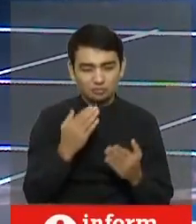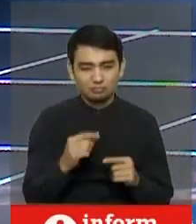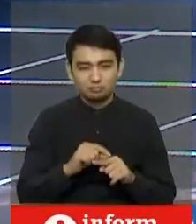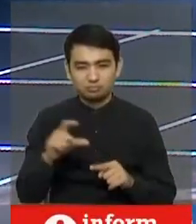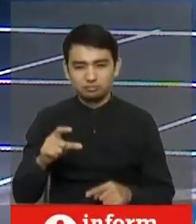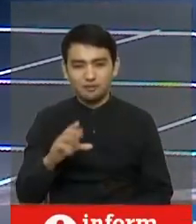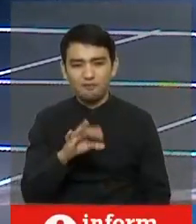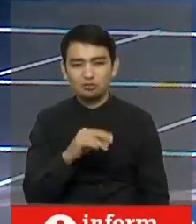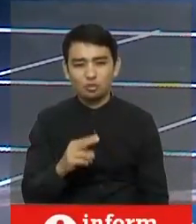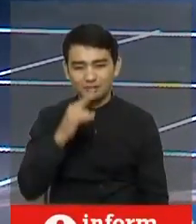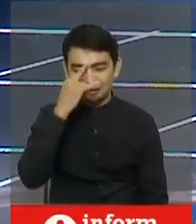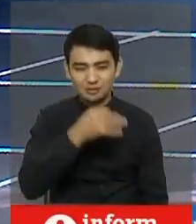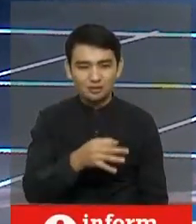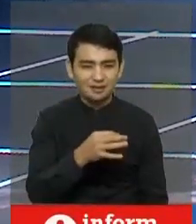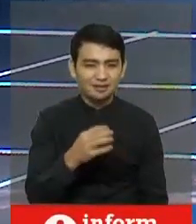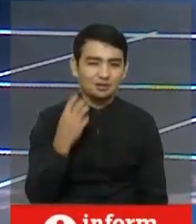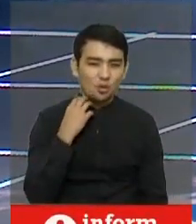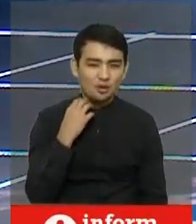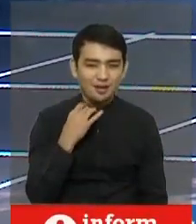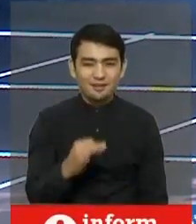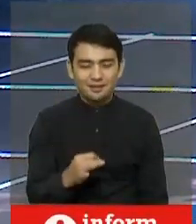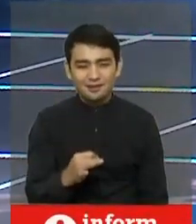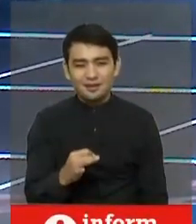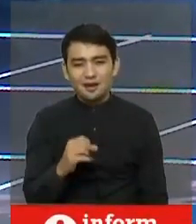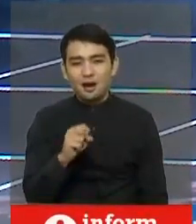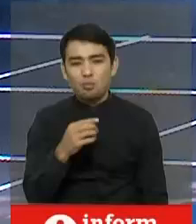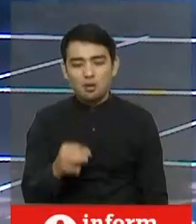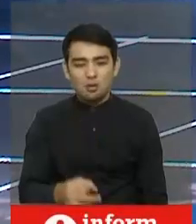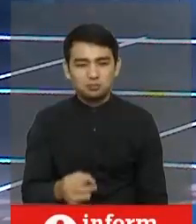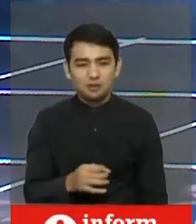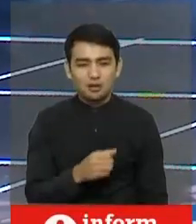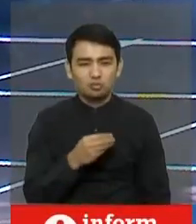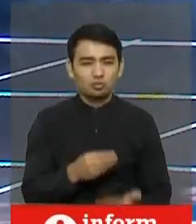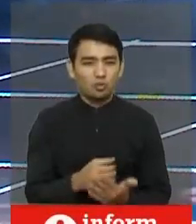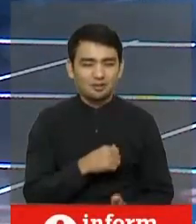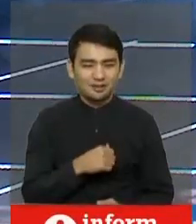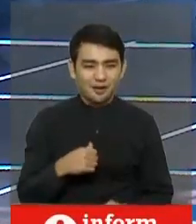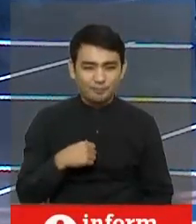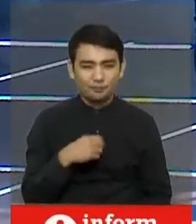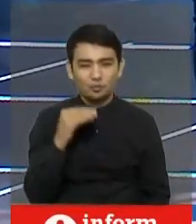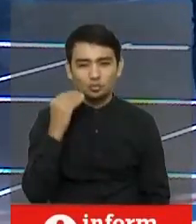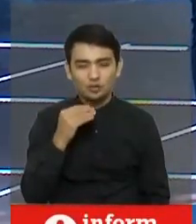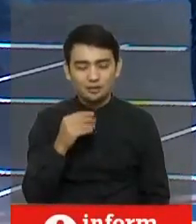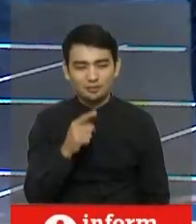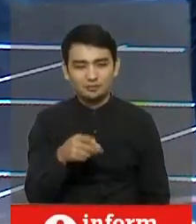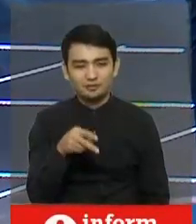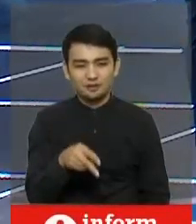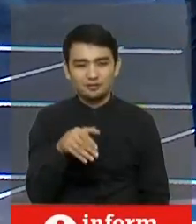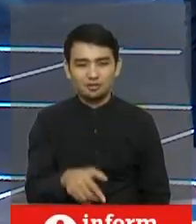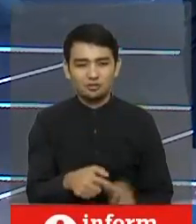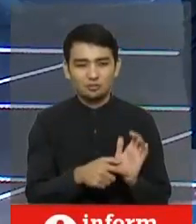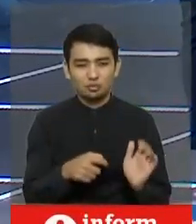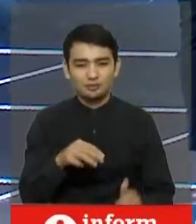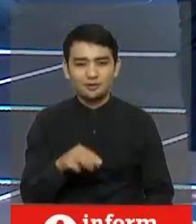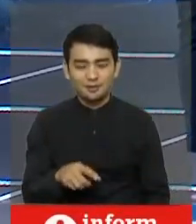Восточного Казахстана казлар денс и области Абай Ну а дороже всего услуги кино в Туркестане 2.700